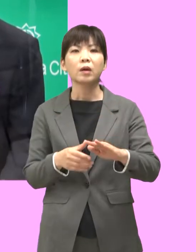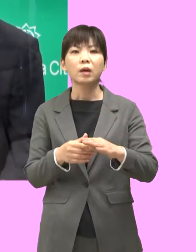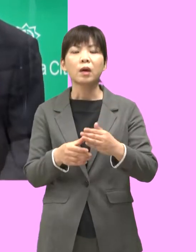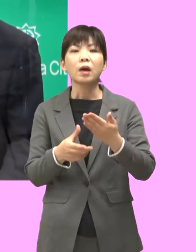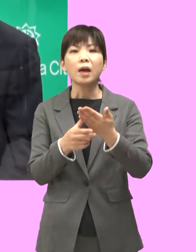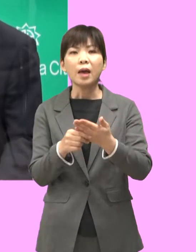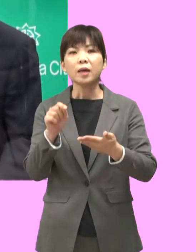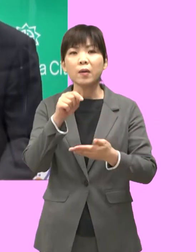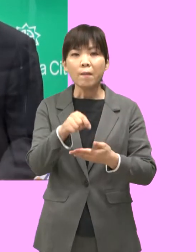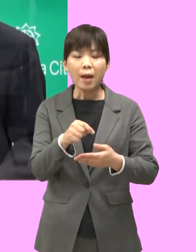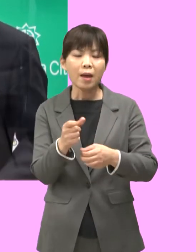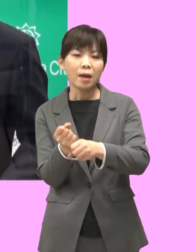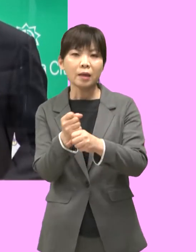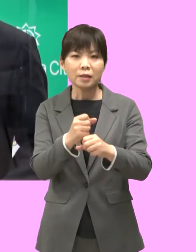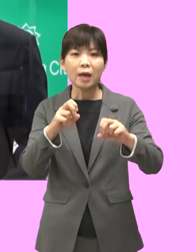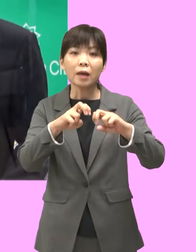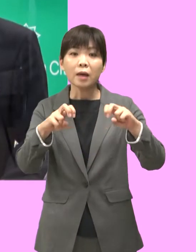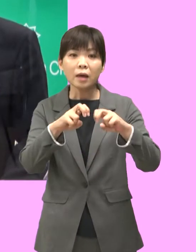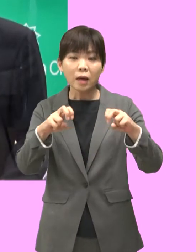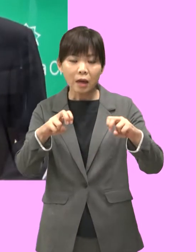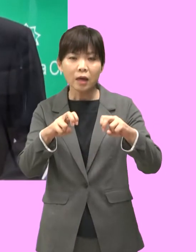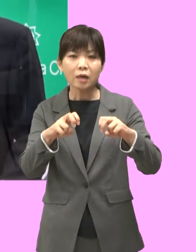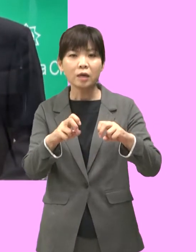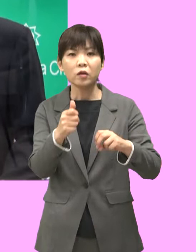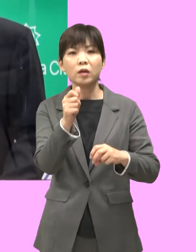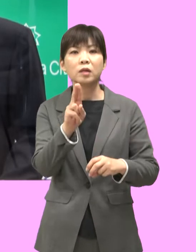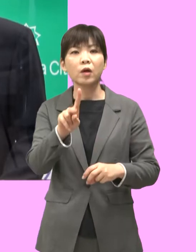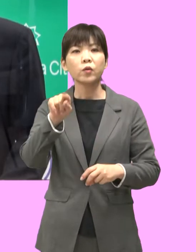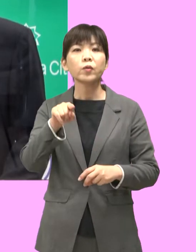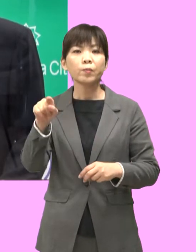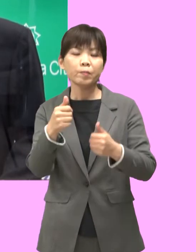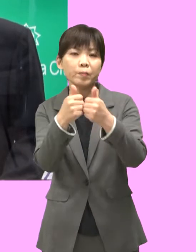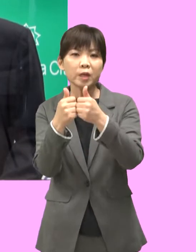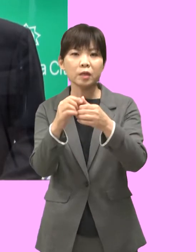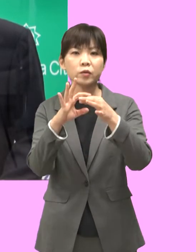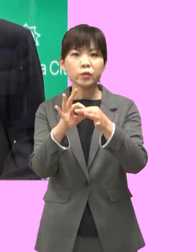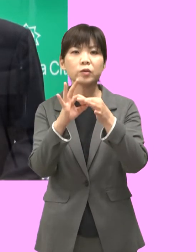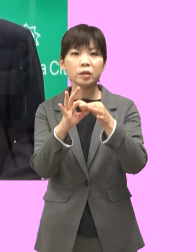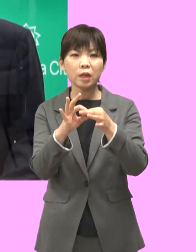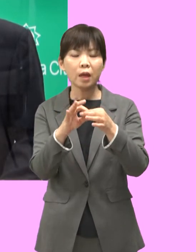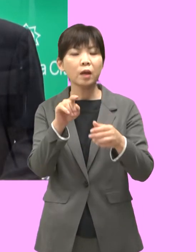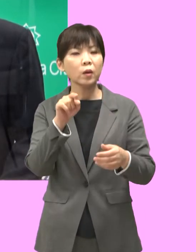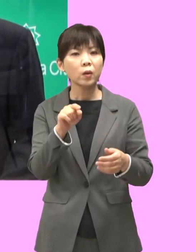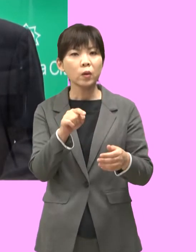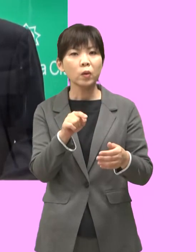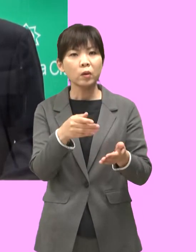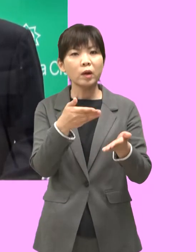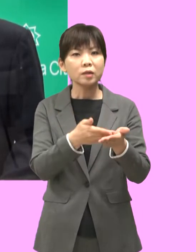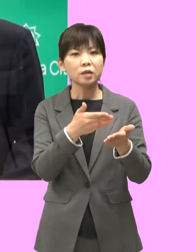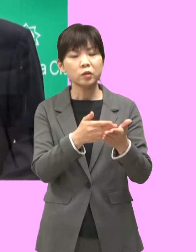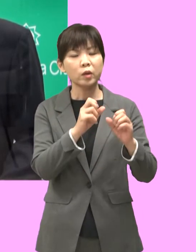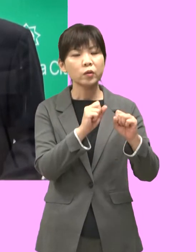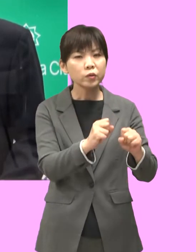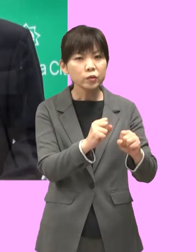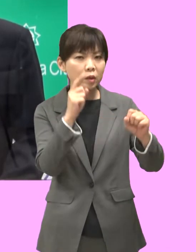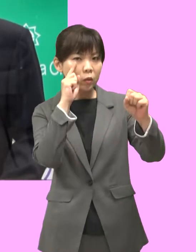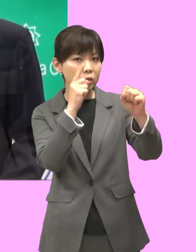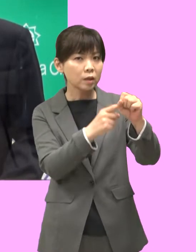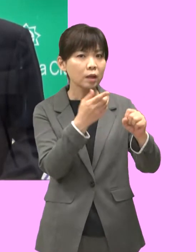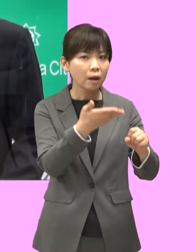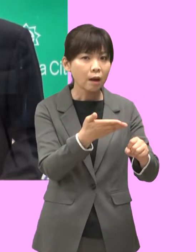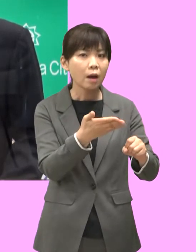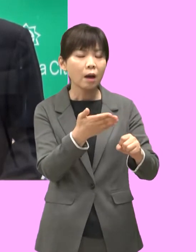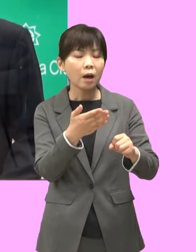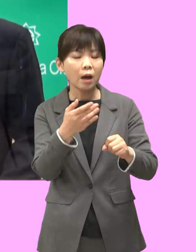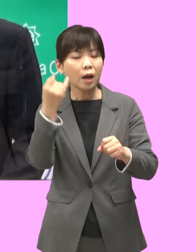再開発のタウンミーティングについてなんですけれども、 はい、 これは、まあ、説明をするというのが、まあ、一番の目的なのか、出てきた